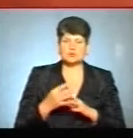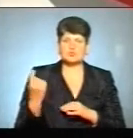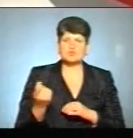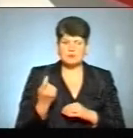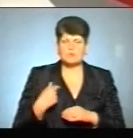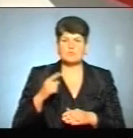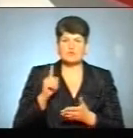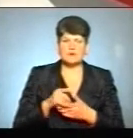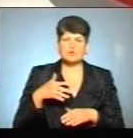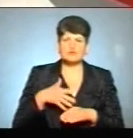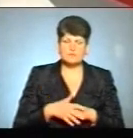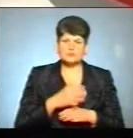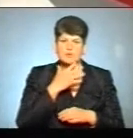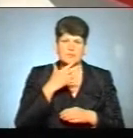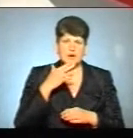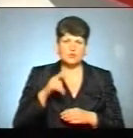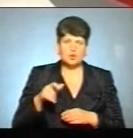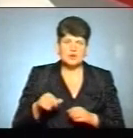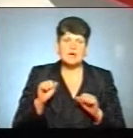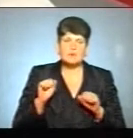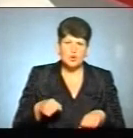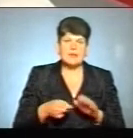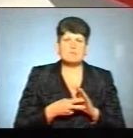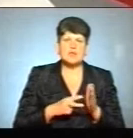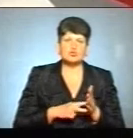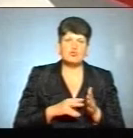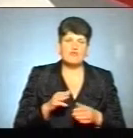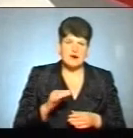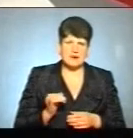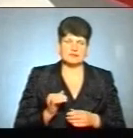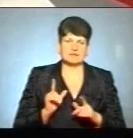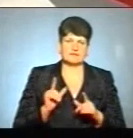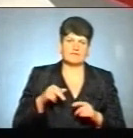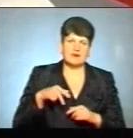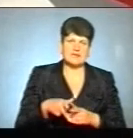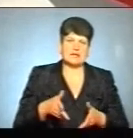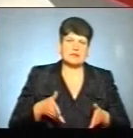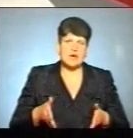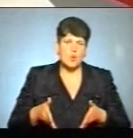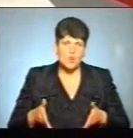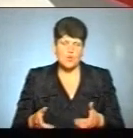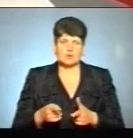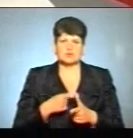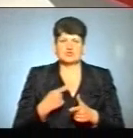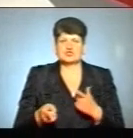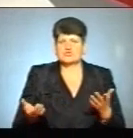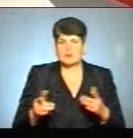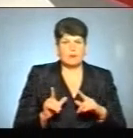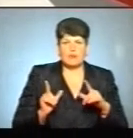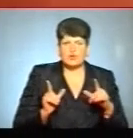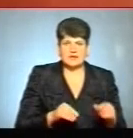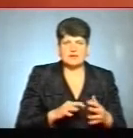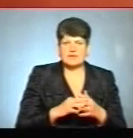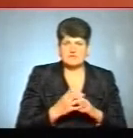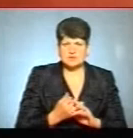що багато людей могли планувати так вийти чи на город, чи десь поїхати до села